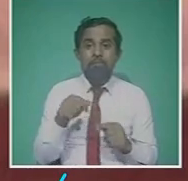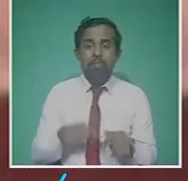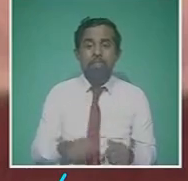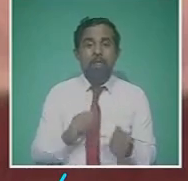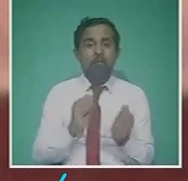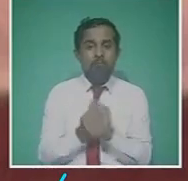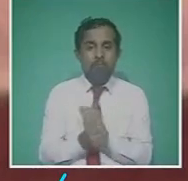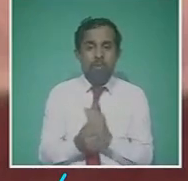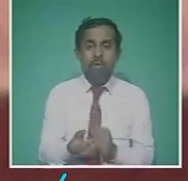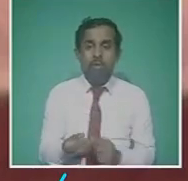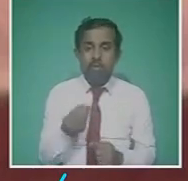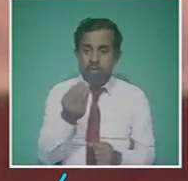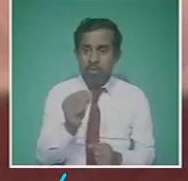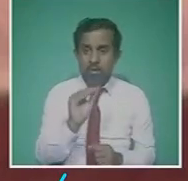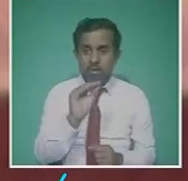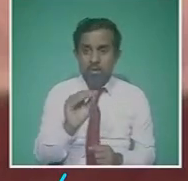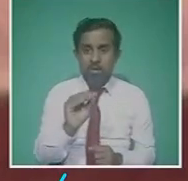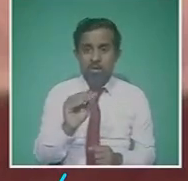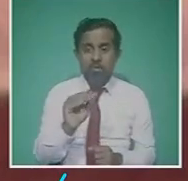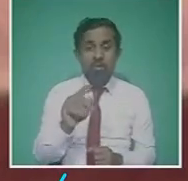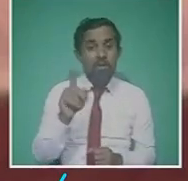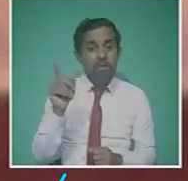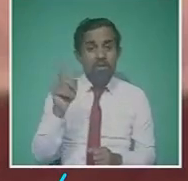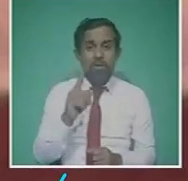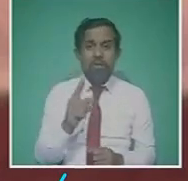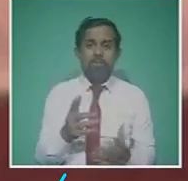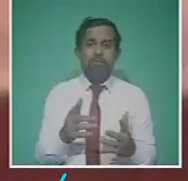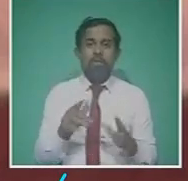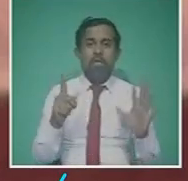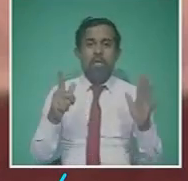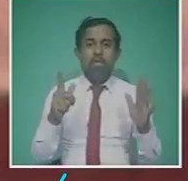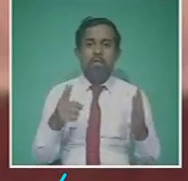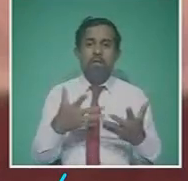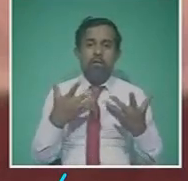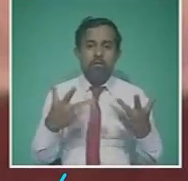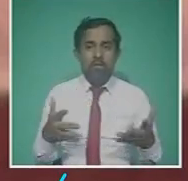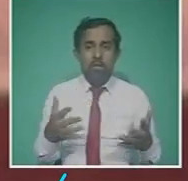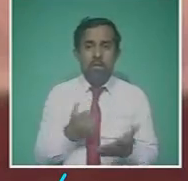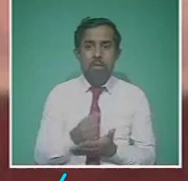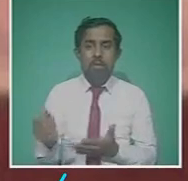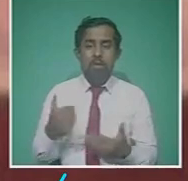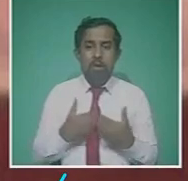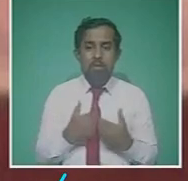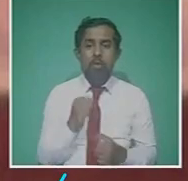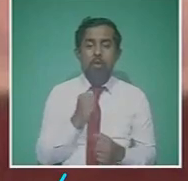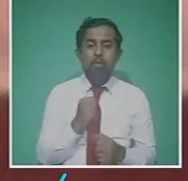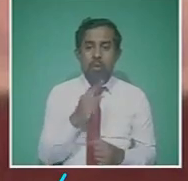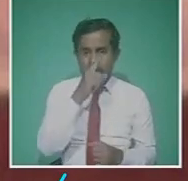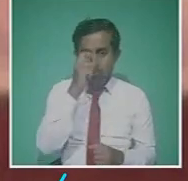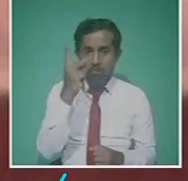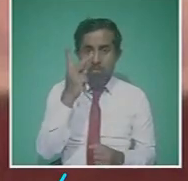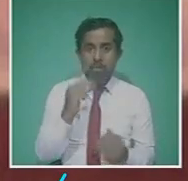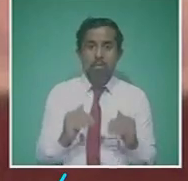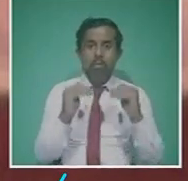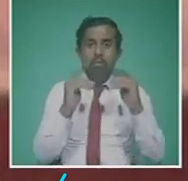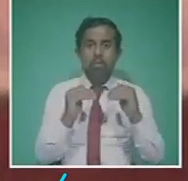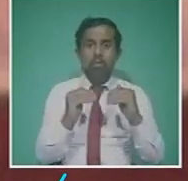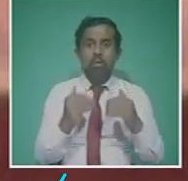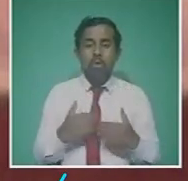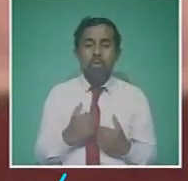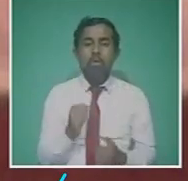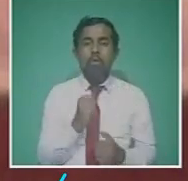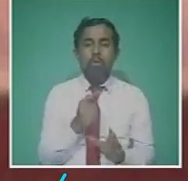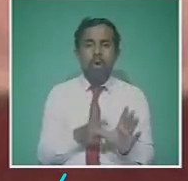වෙනස් කරලා අරන් දුන්නා නම් එදාටත් කියයි අයියෝ 70ක් විනාශ කරපු එක අපි කොහොමද මේ මාසෙන් දෙකෙන් ගොඩ දාන්නේ අපි කොහොමද